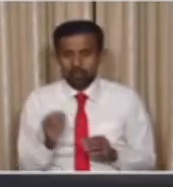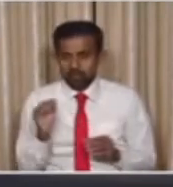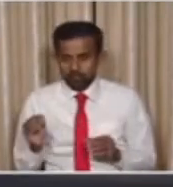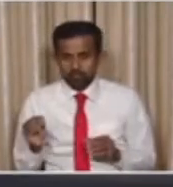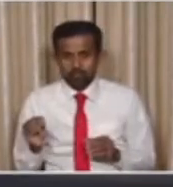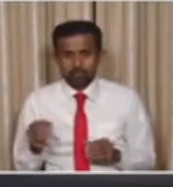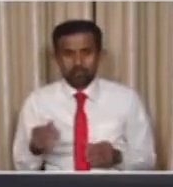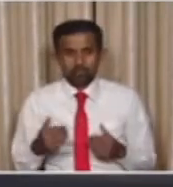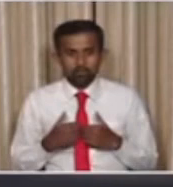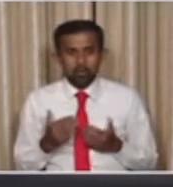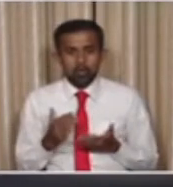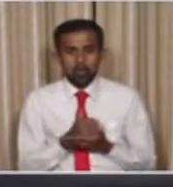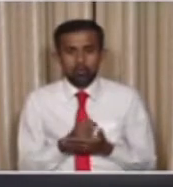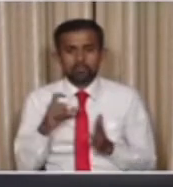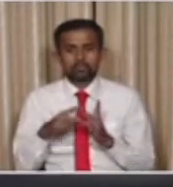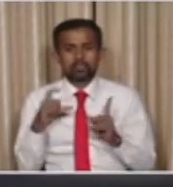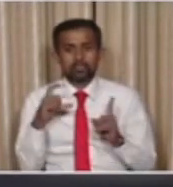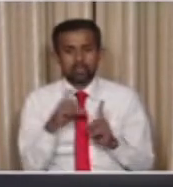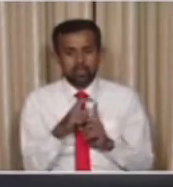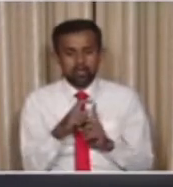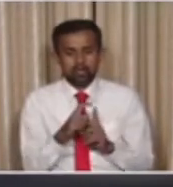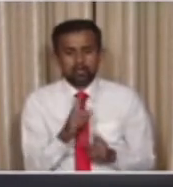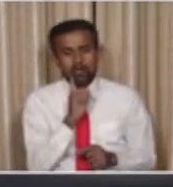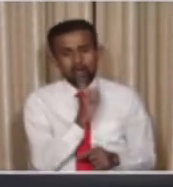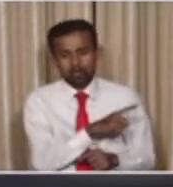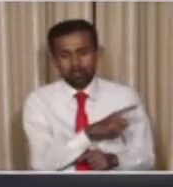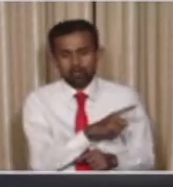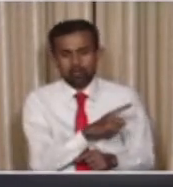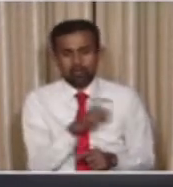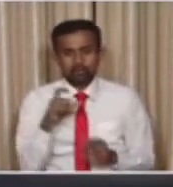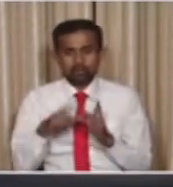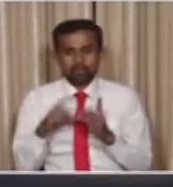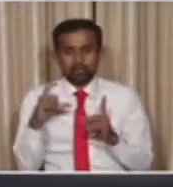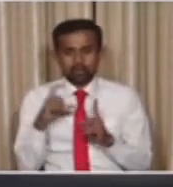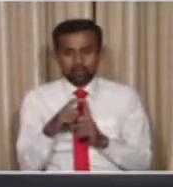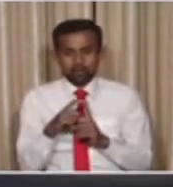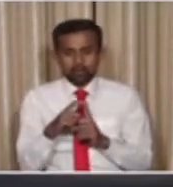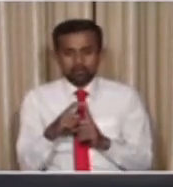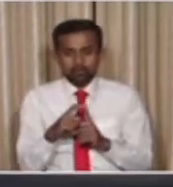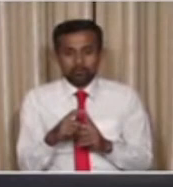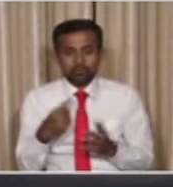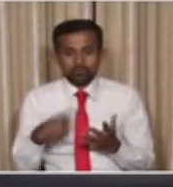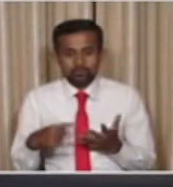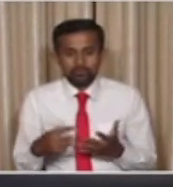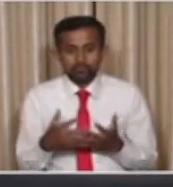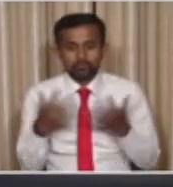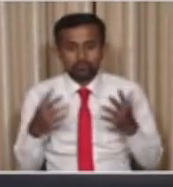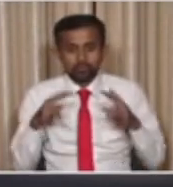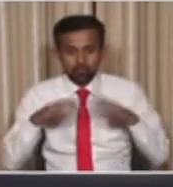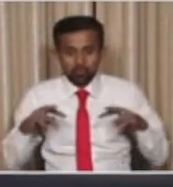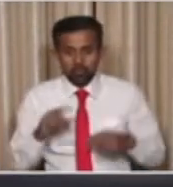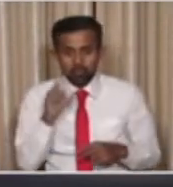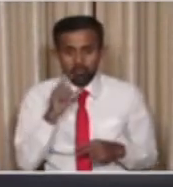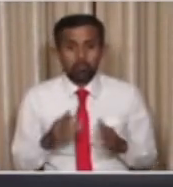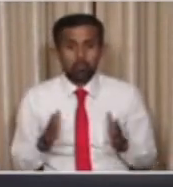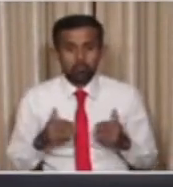නම් මං ඒ සියල්ල අපරාධ පරීක්ෂණ දෙපාර්තමේන්තුවට දන්වලා තියෙනවා. අපරාධ පරීක්ෂණ දෙපාර්තමේන්තුව බොහෝ කරුණු පිළිබඳ පරීක්ෂා කරන් යනවා.